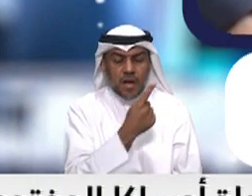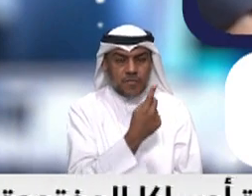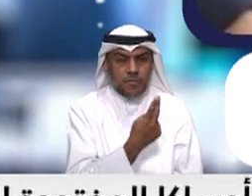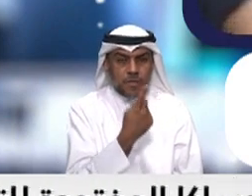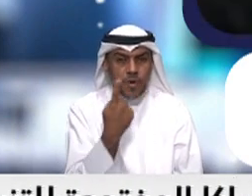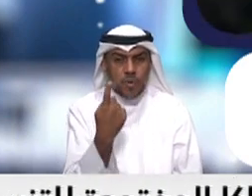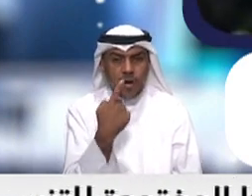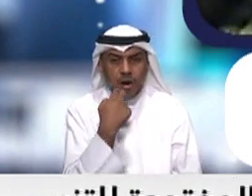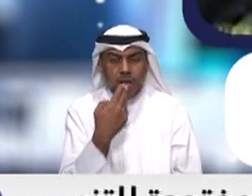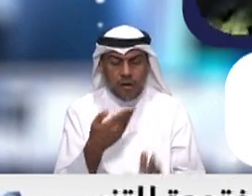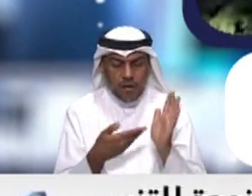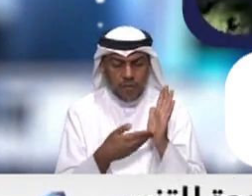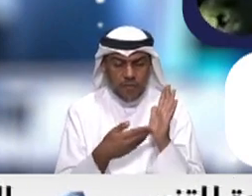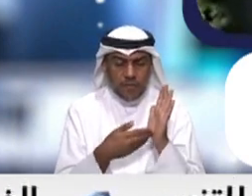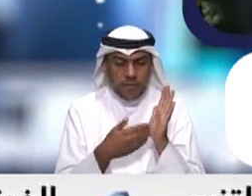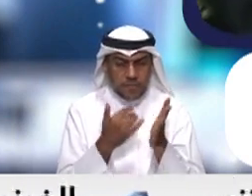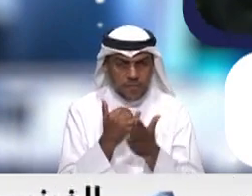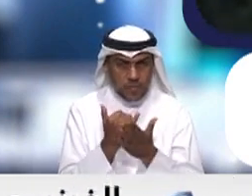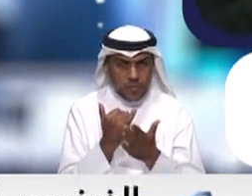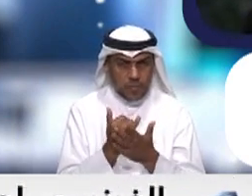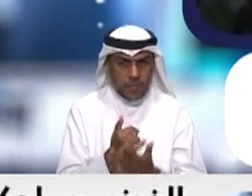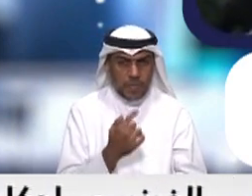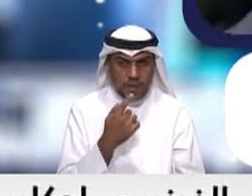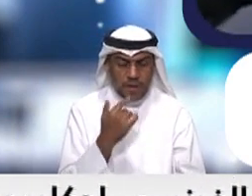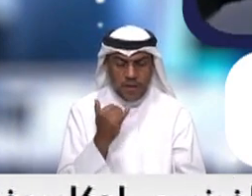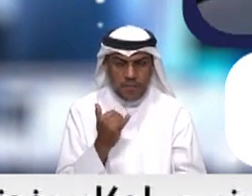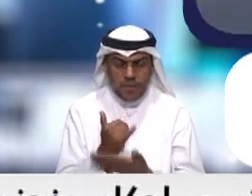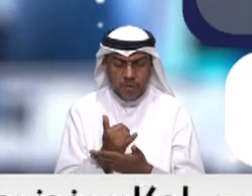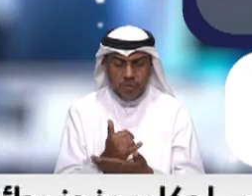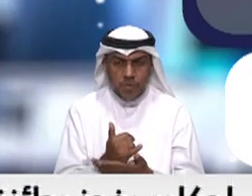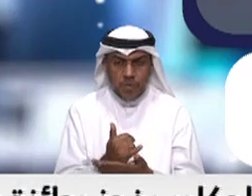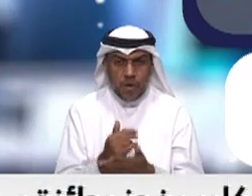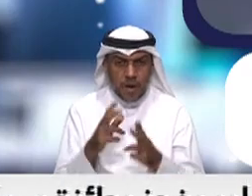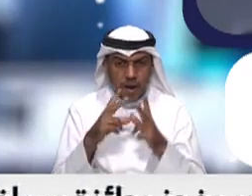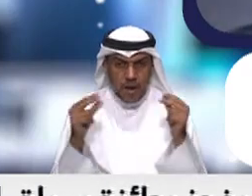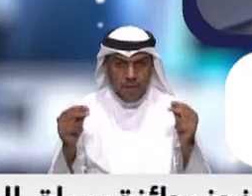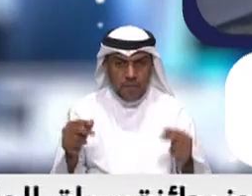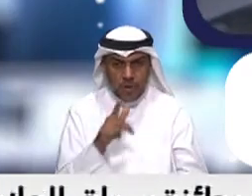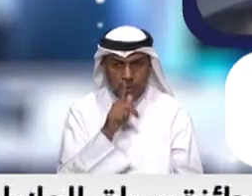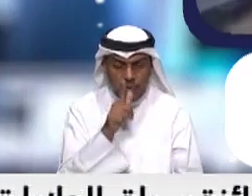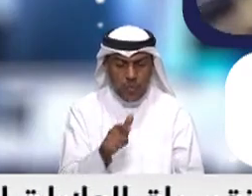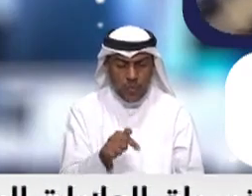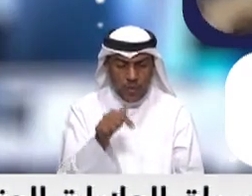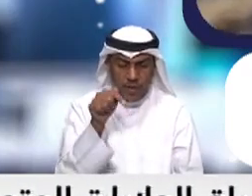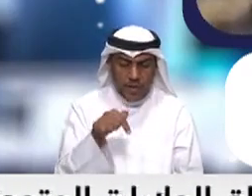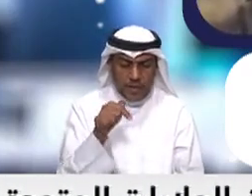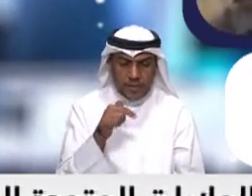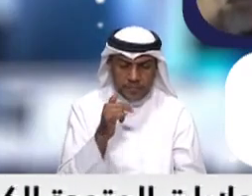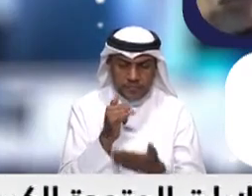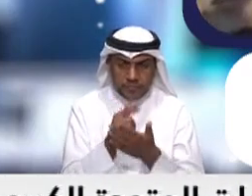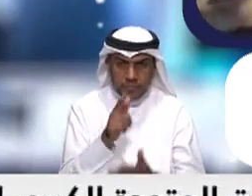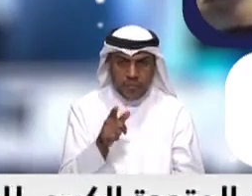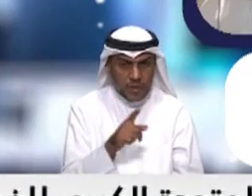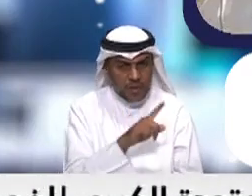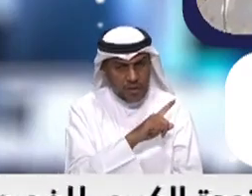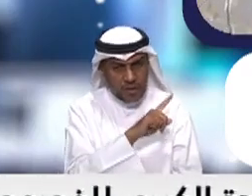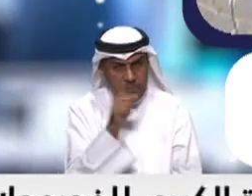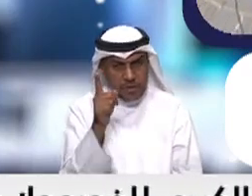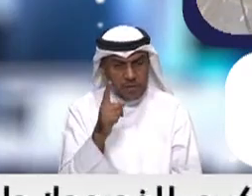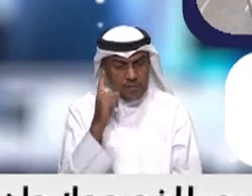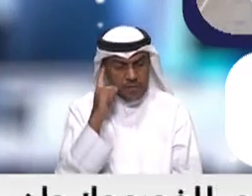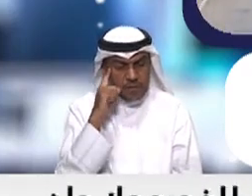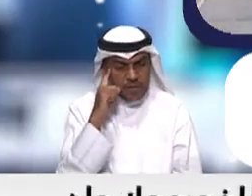1701. رئيس البرلمان اللبناني السيد نبيه دري قال أنه لا يمكن انتخاب